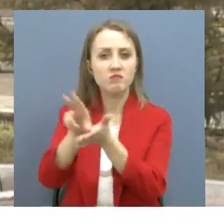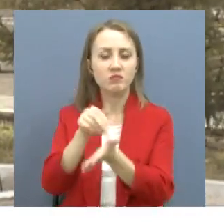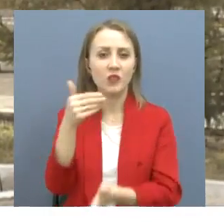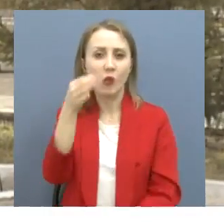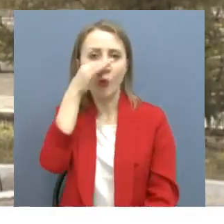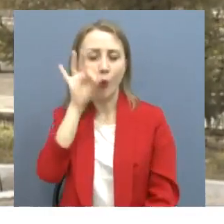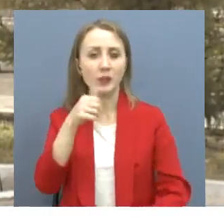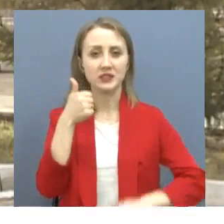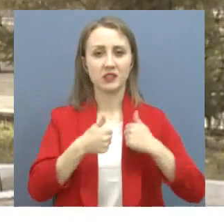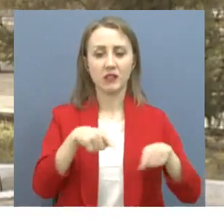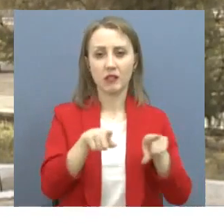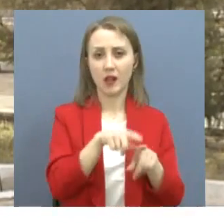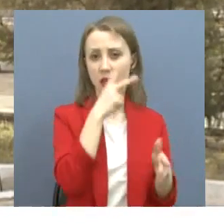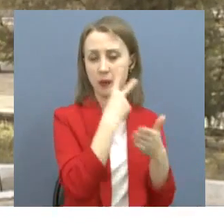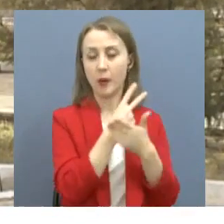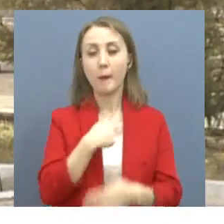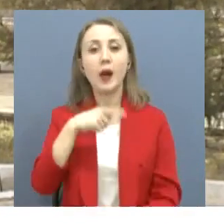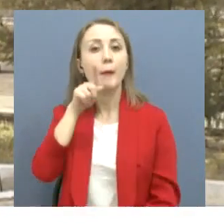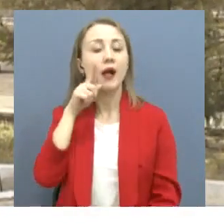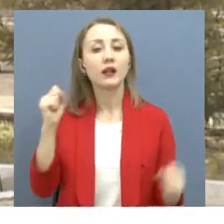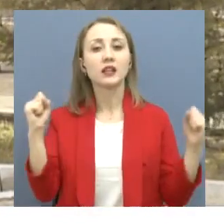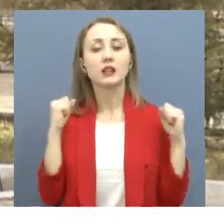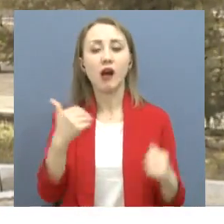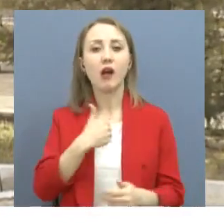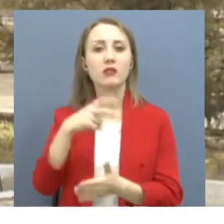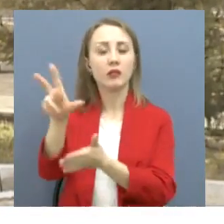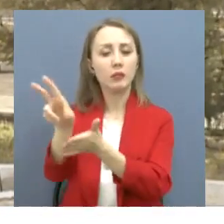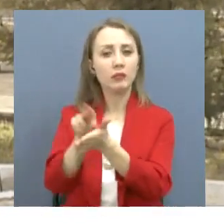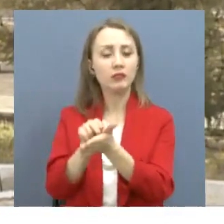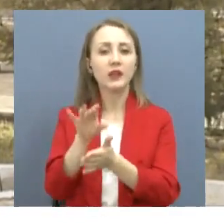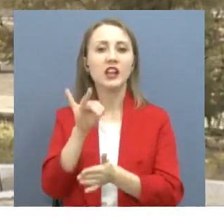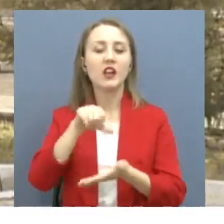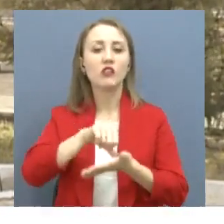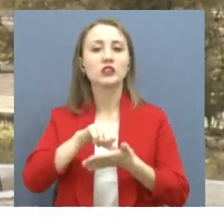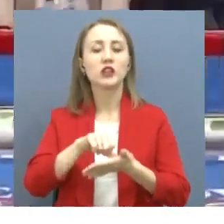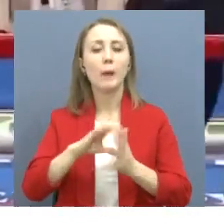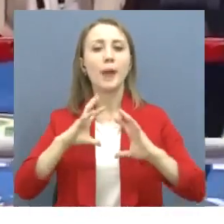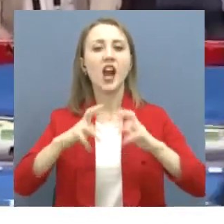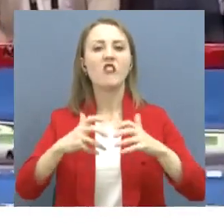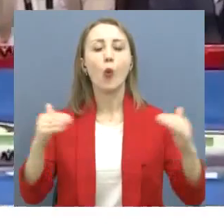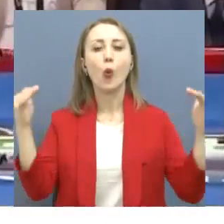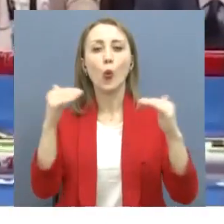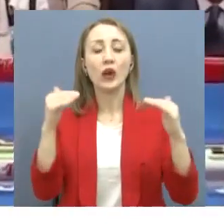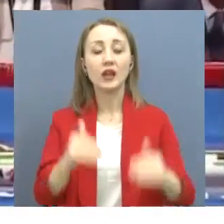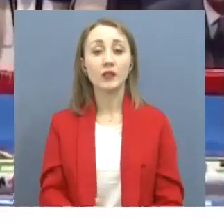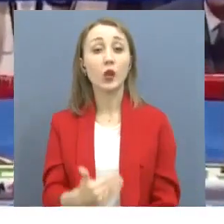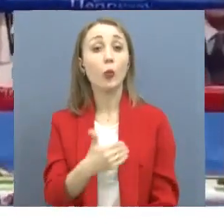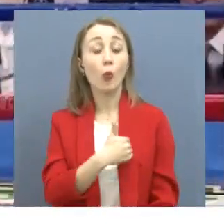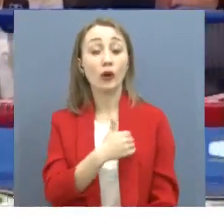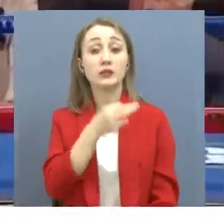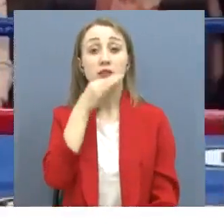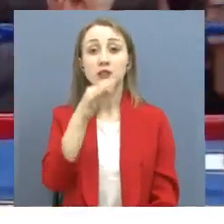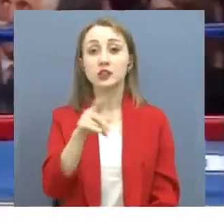соревнованиях. Мы, молодые спортсмены, хотим последовать примеру Геннадия Головкина и выступать на мировом уровне. Следует отметить, что